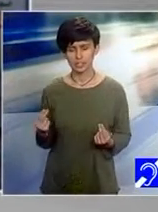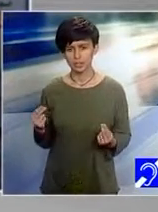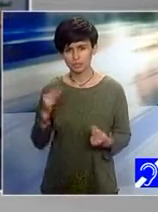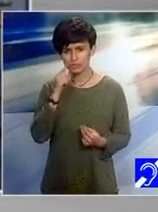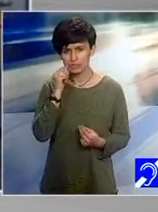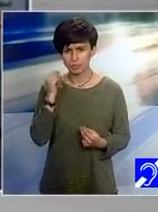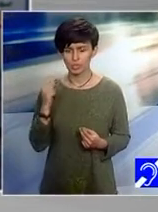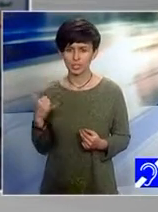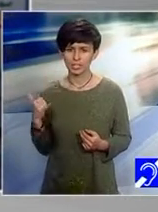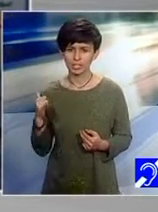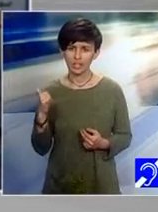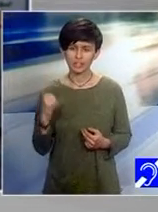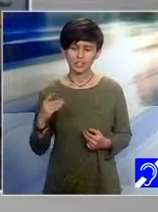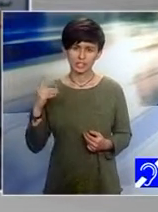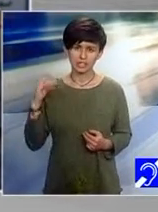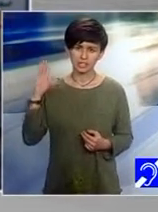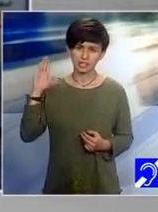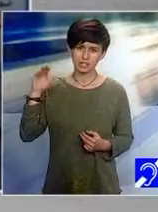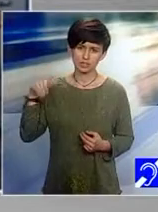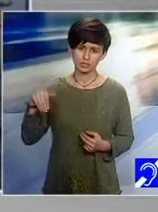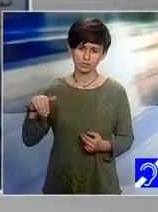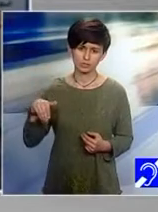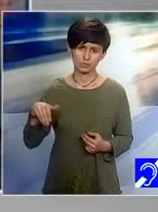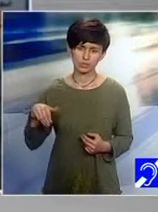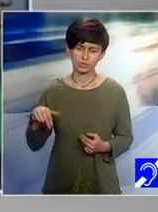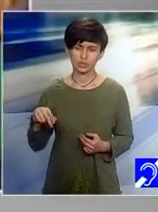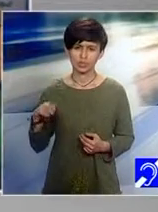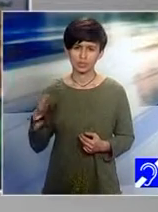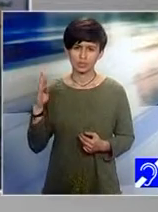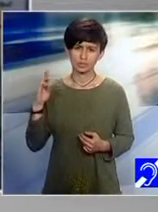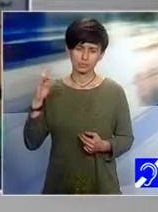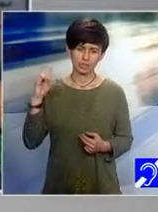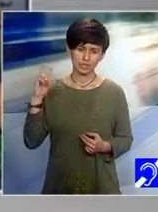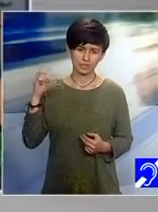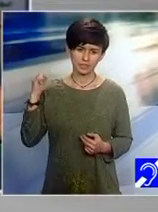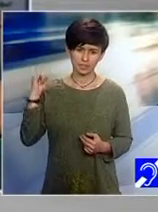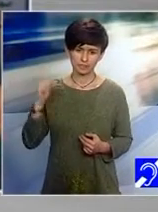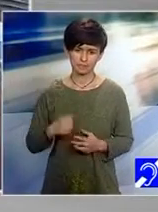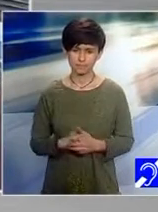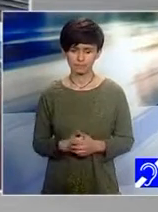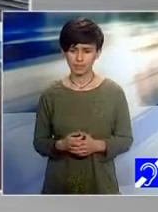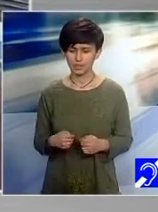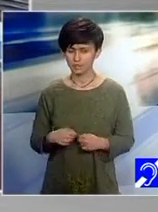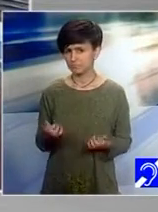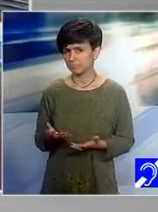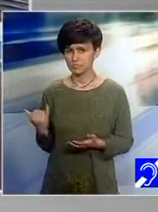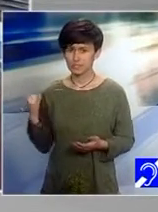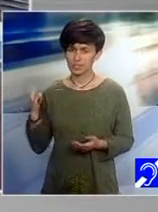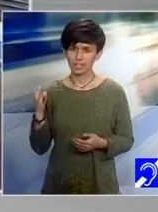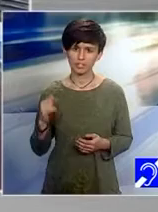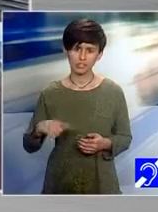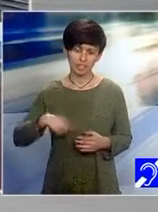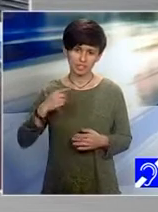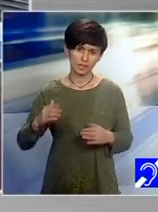ținut să vină la Dumbrăveni. Pentru că cei care au venit de peste Carpați sunt toți apostolici, dar și noi mergem.